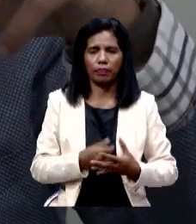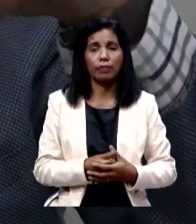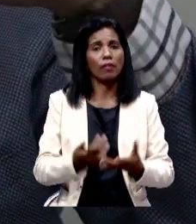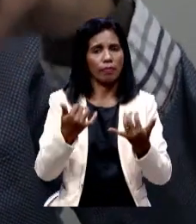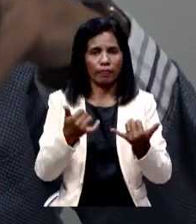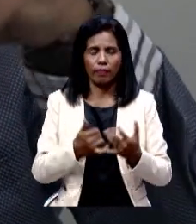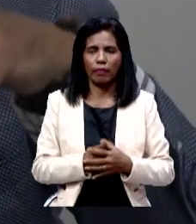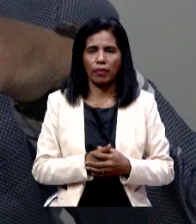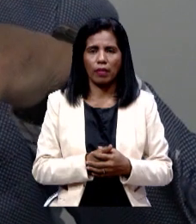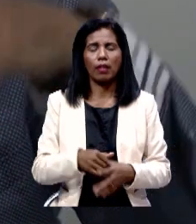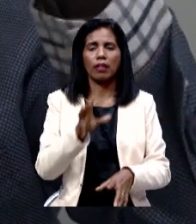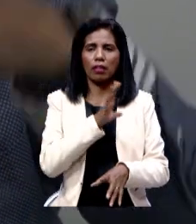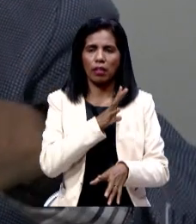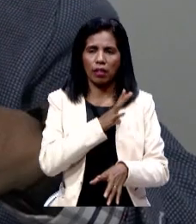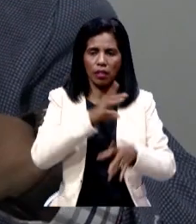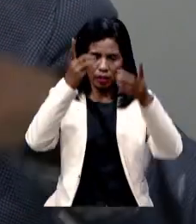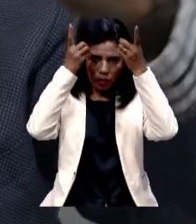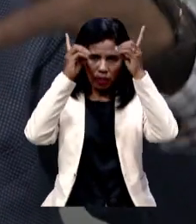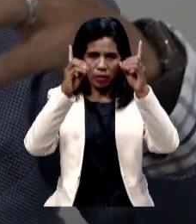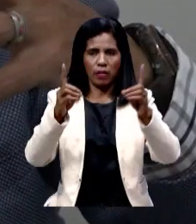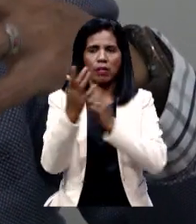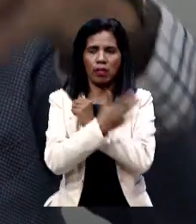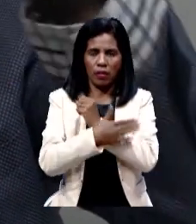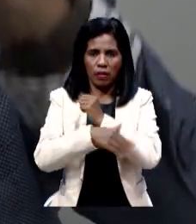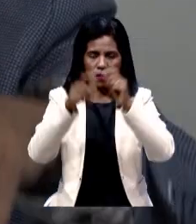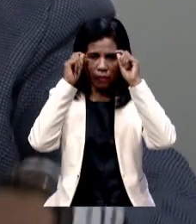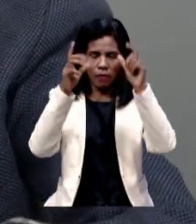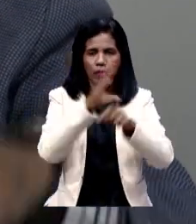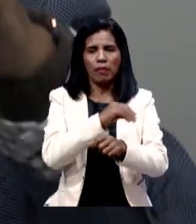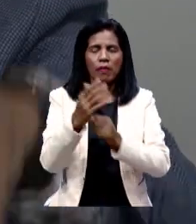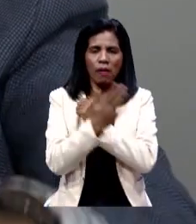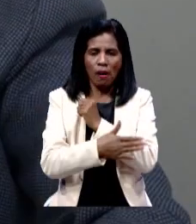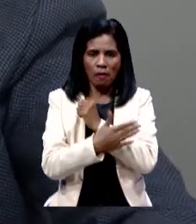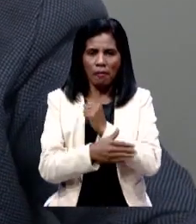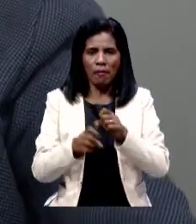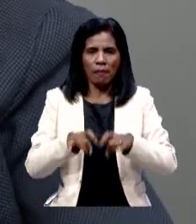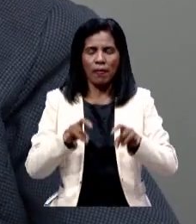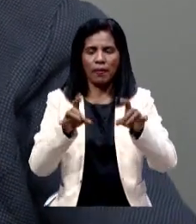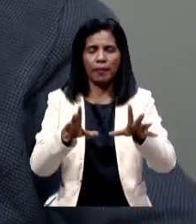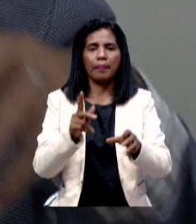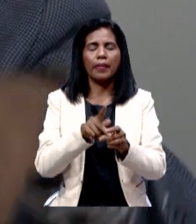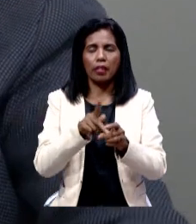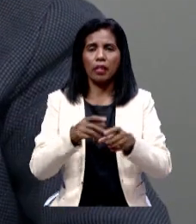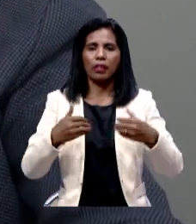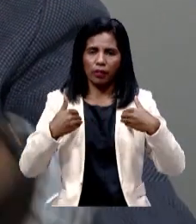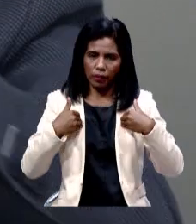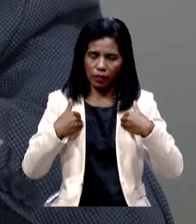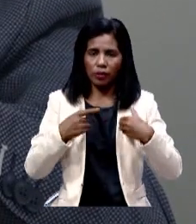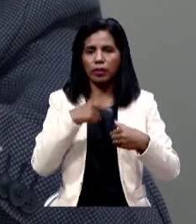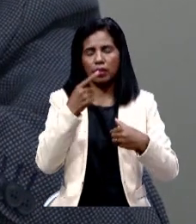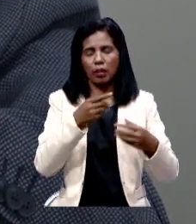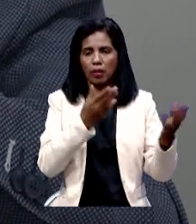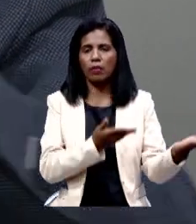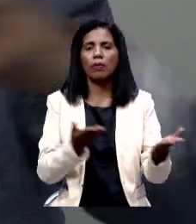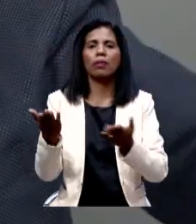Agora, hende decisão entre na São Timor na Austrália, mina ne ia tenu me sem atu hal exploração. No depois de exploração, atu dada